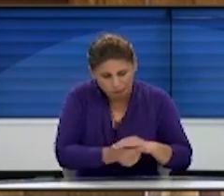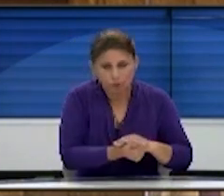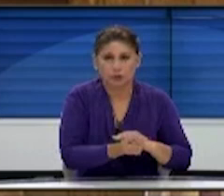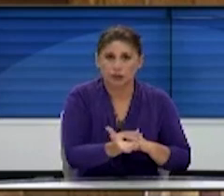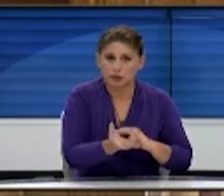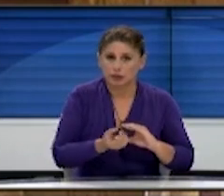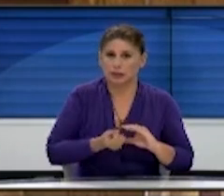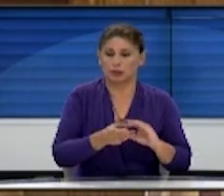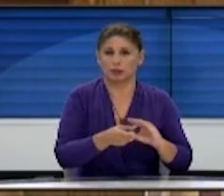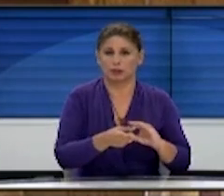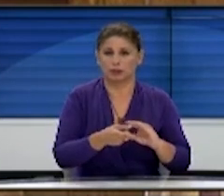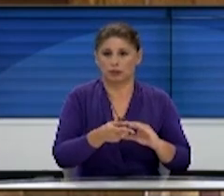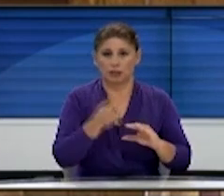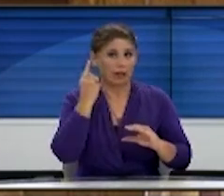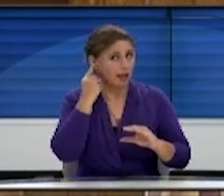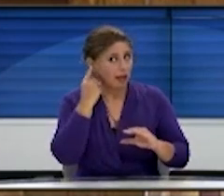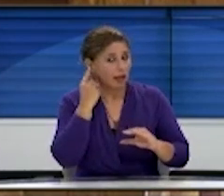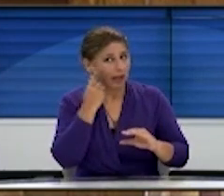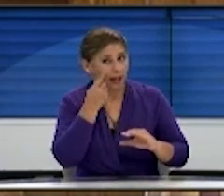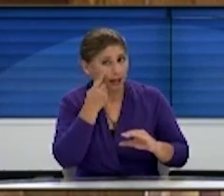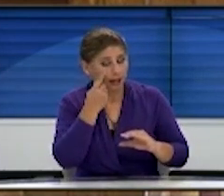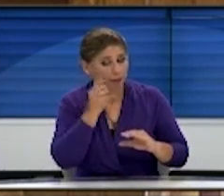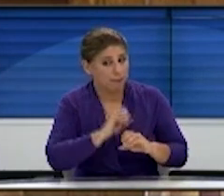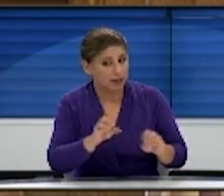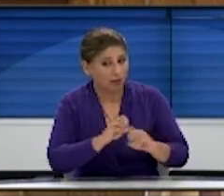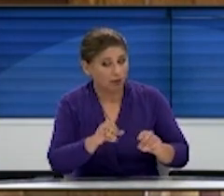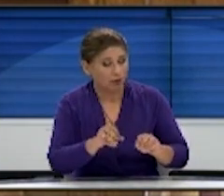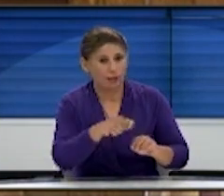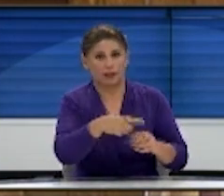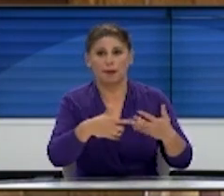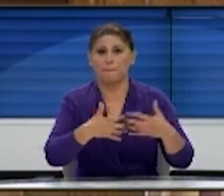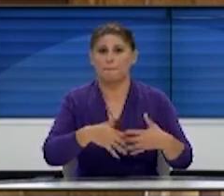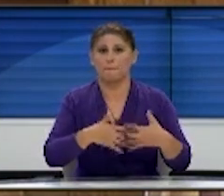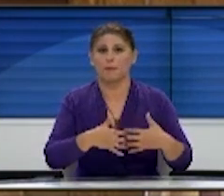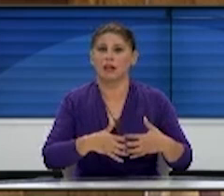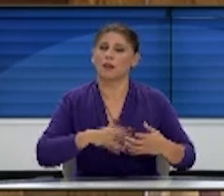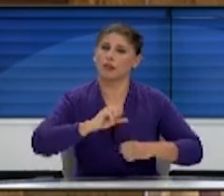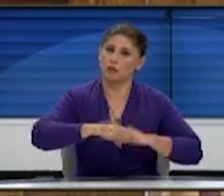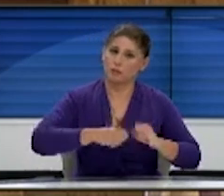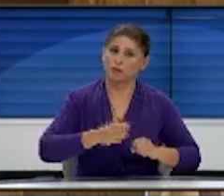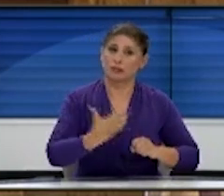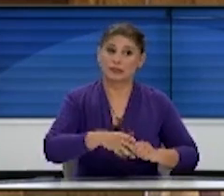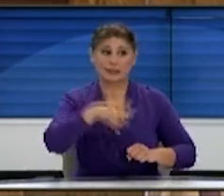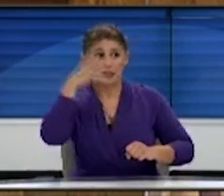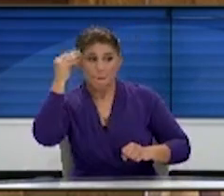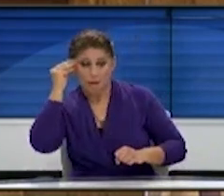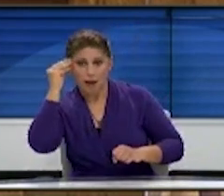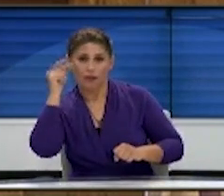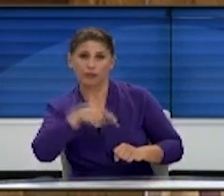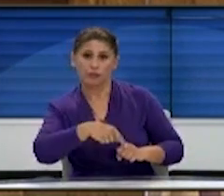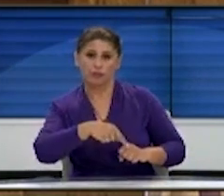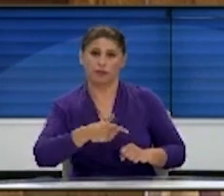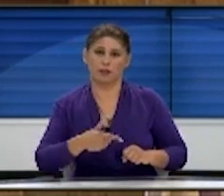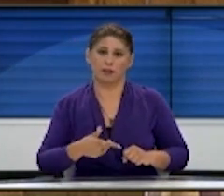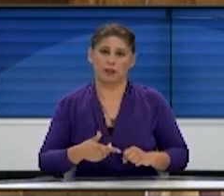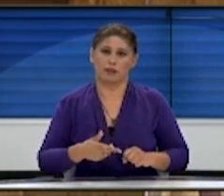αντλήσει αυτίκως και αυτόπτης τις πληροφορίες και οι μηχανισμοί θα επιχειρούν να λάβουν γνώση και της